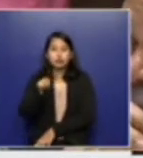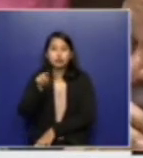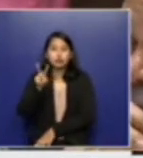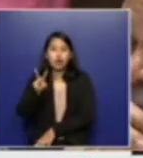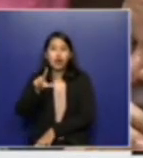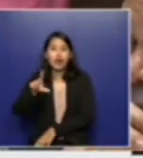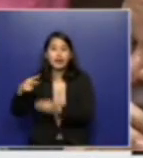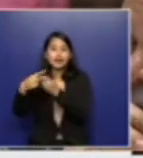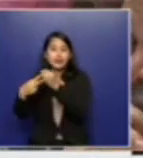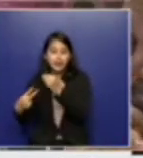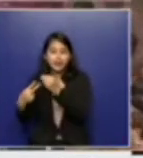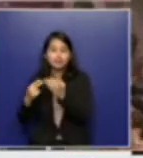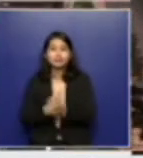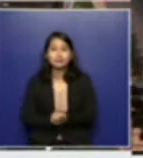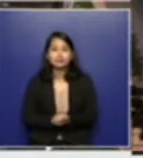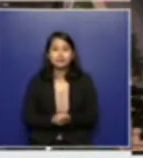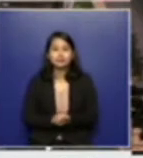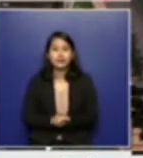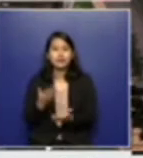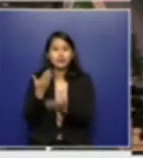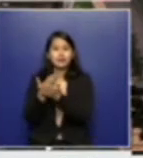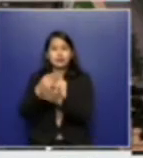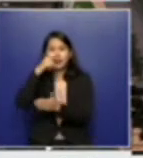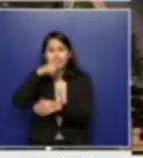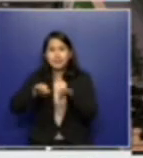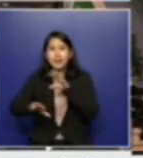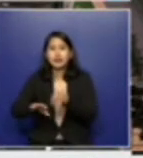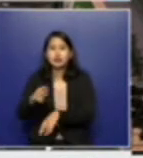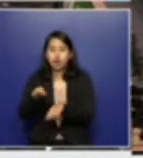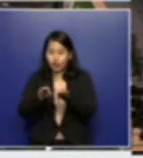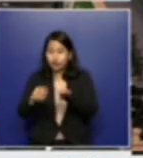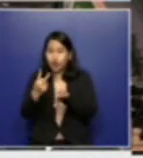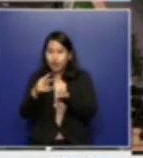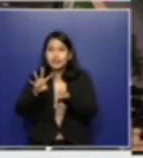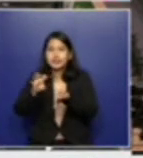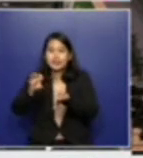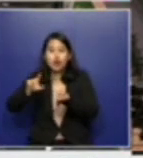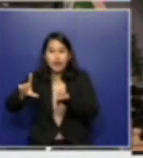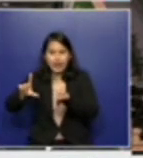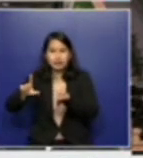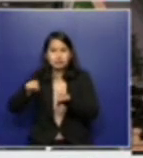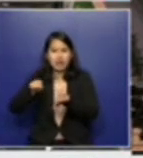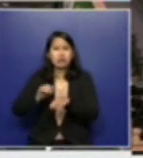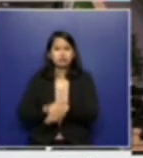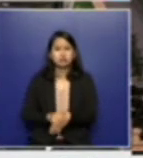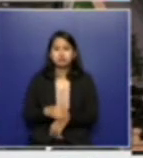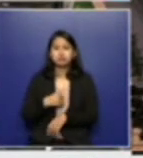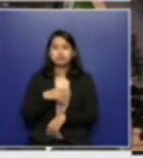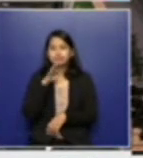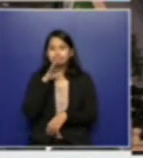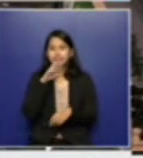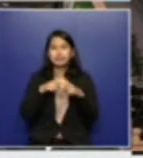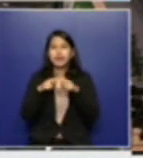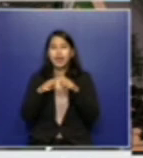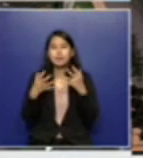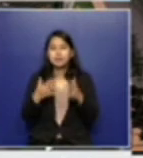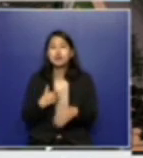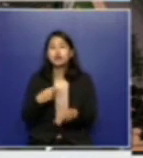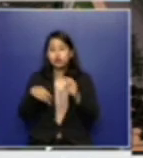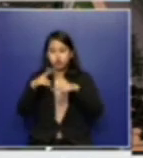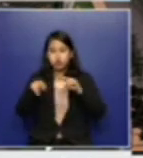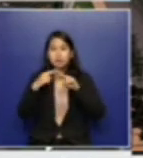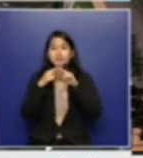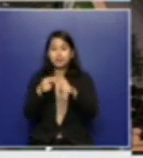เกิน 6.5 ล้านเหรียญคิดเป็นเงินไทยก็คือ2ลำ400ล้านบาทนะครับซึ่งอันนี้เราไม่ว่ากันนะครับท่านครับก็ไปตรวจสอบกันเ